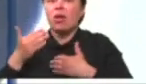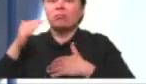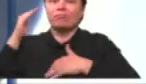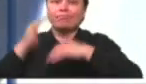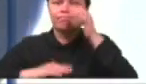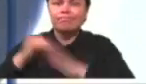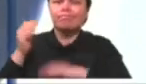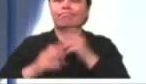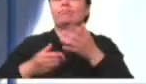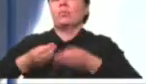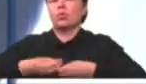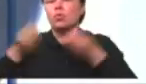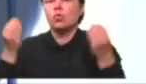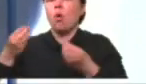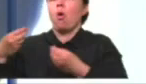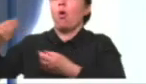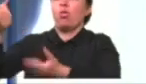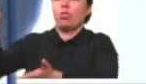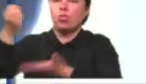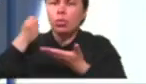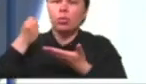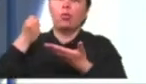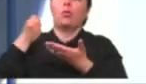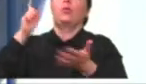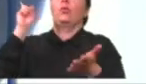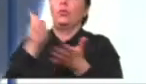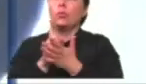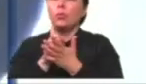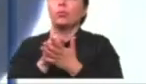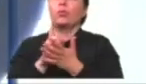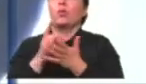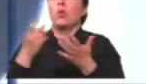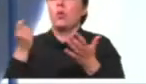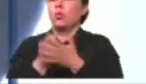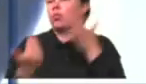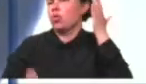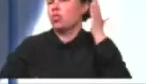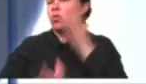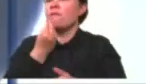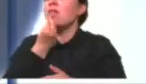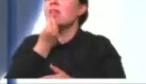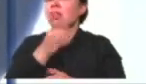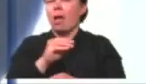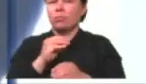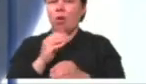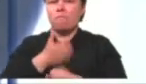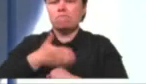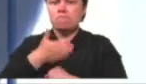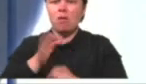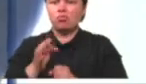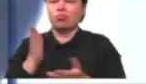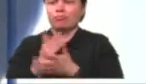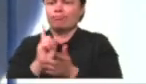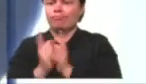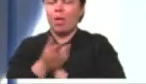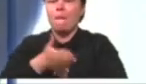odpowiednim dotacjom na ten cel udało się nabyć kilkadziesiąt nowoczesnych pociągów, zarówno pociągów spalinowych, jak i obecnie